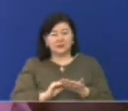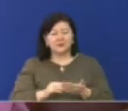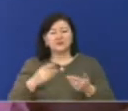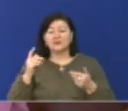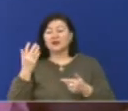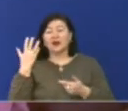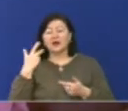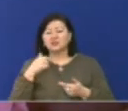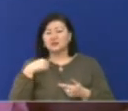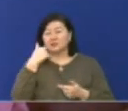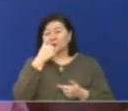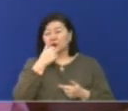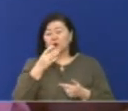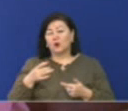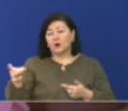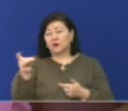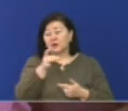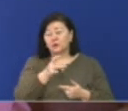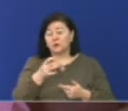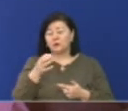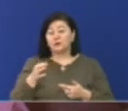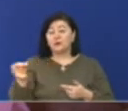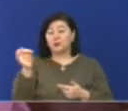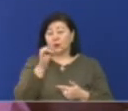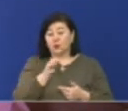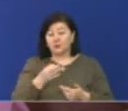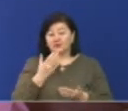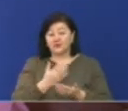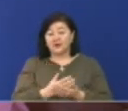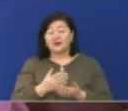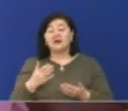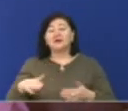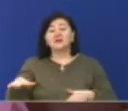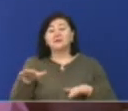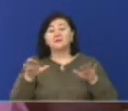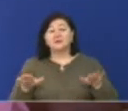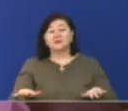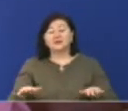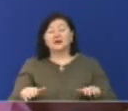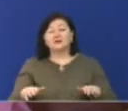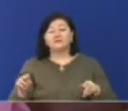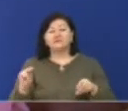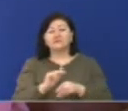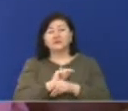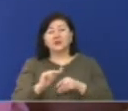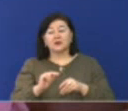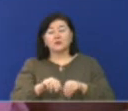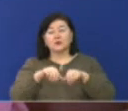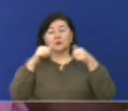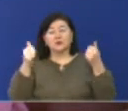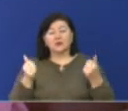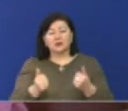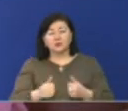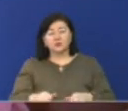и 50 районах. При их поддержке планируется обустроить дворы. Работы по благоустройству новой мечети помогут провести Алматы